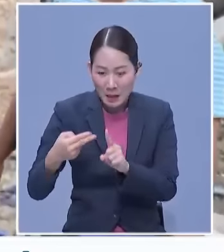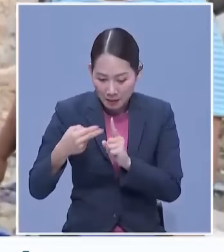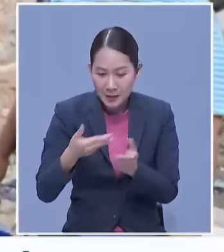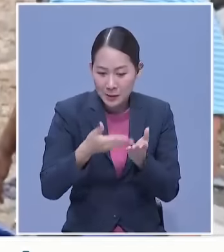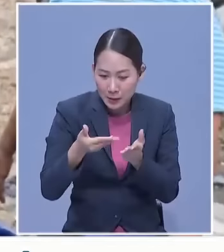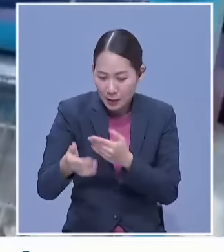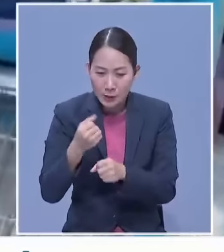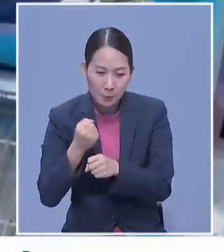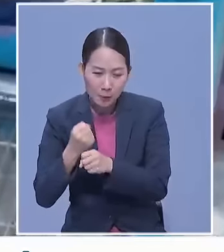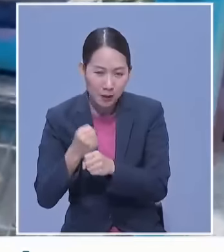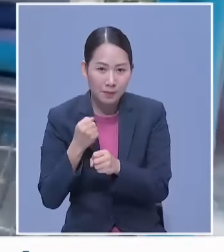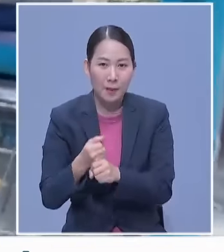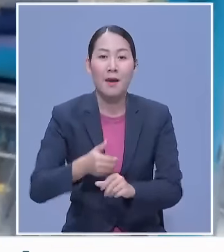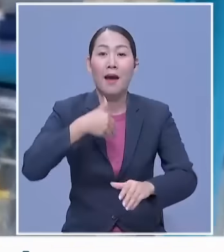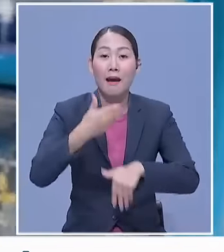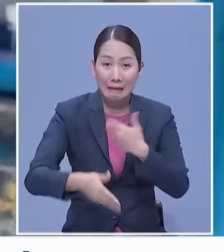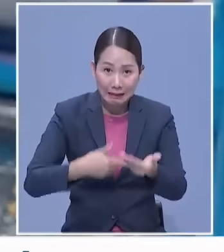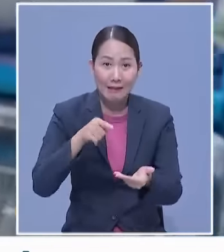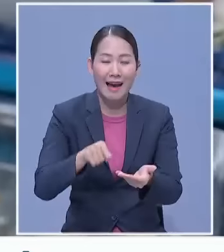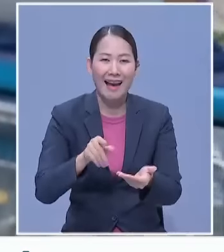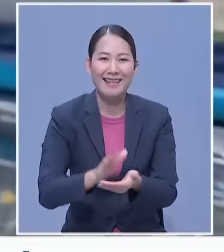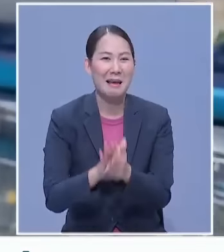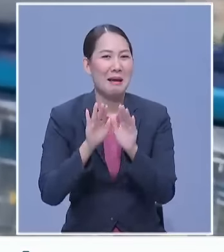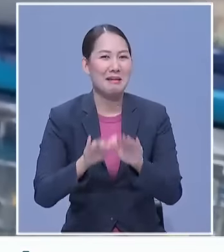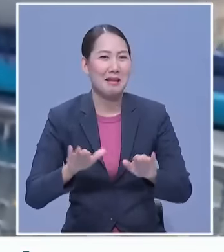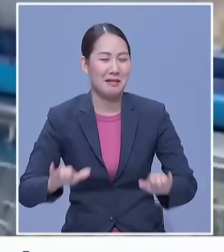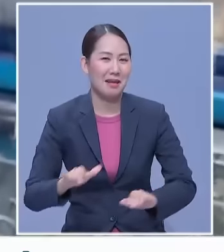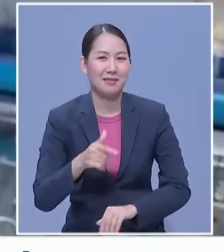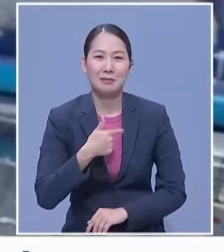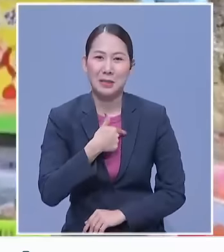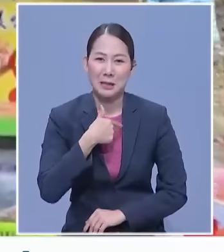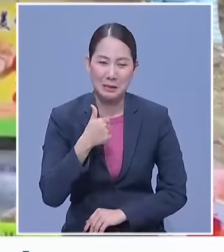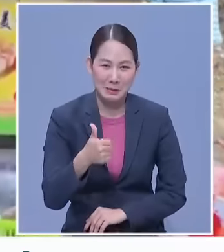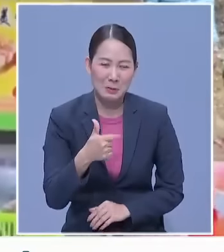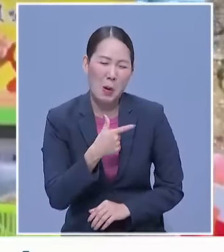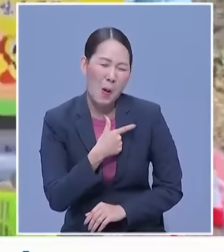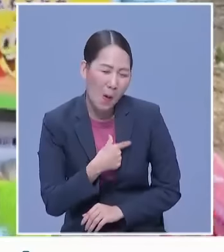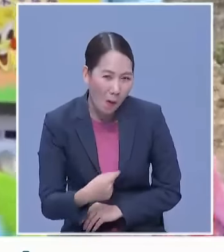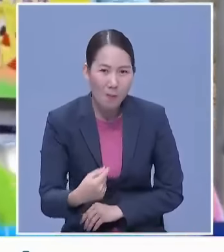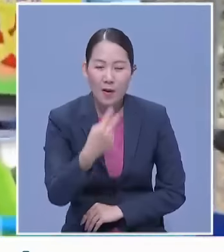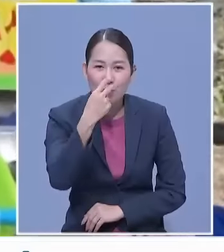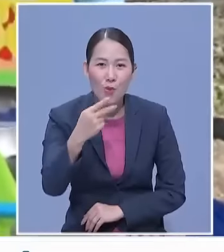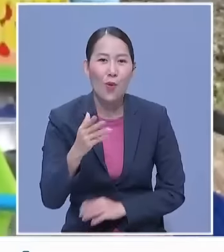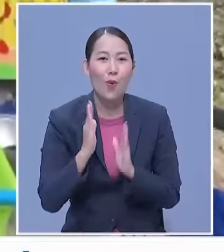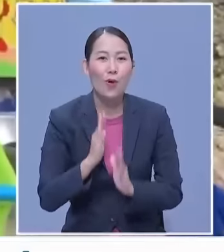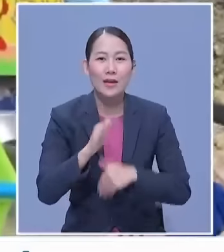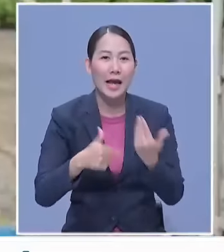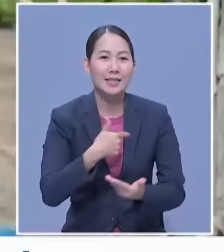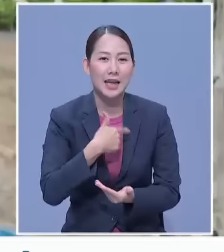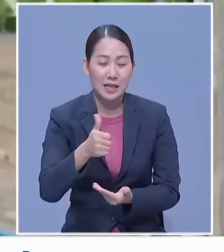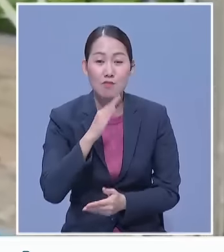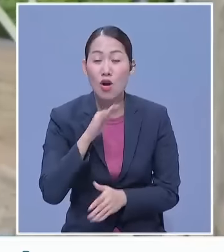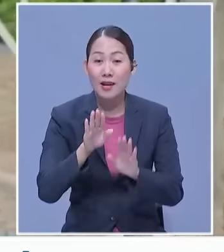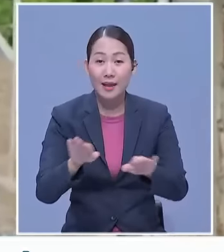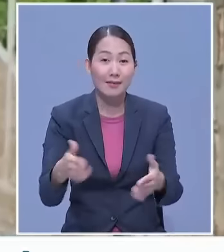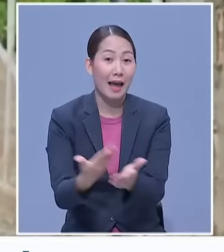ตังค์จริงๆเนี่ยให้กินฟรีเลยนะโอ้พ่อค้าใจดีจริงๆนะฮะฟังเสียงหน่อยครับๆไปแล้วไปแบ่ง